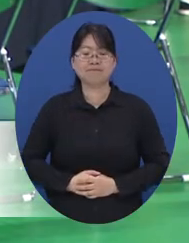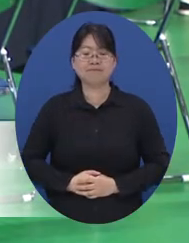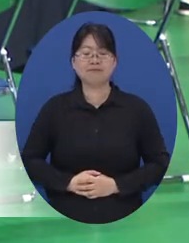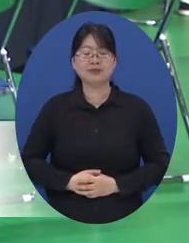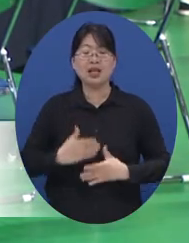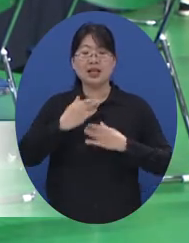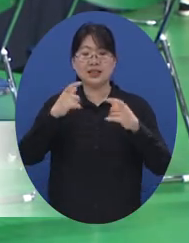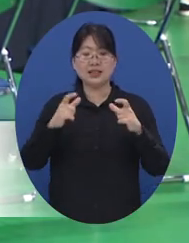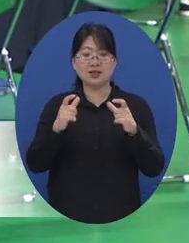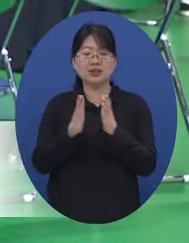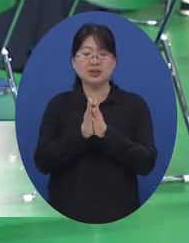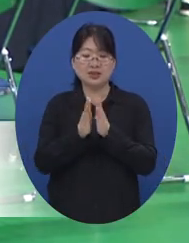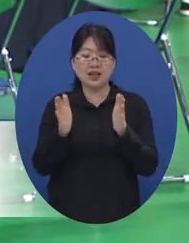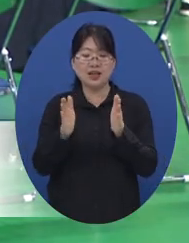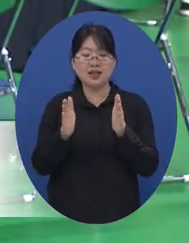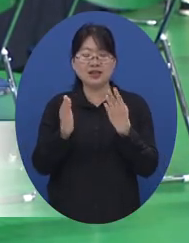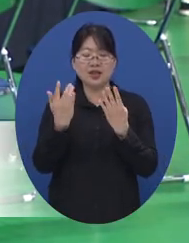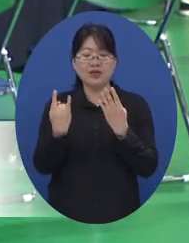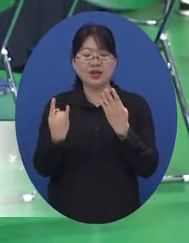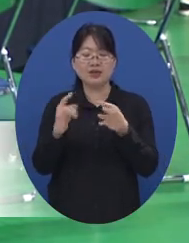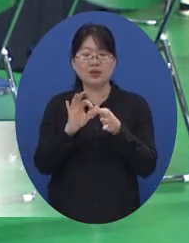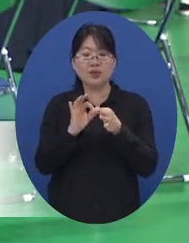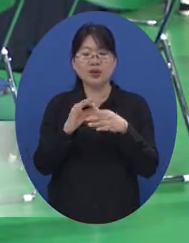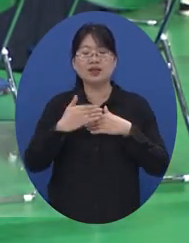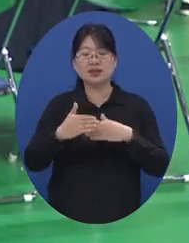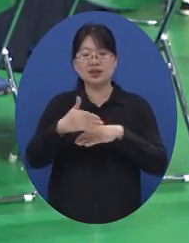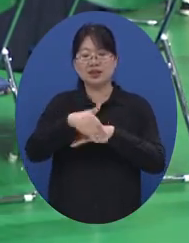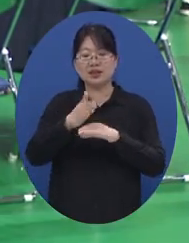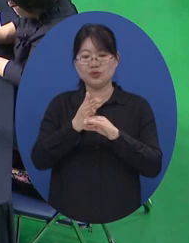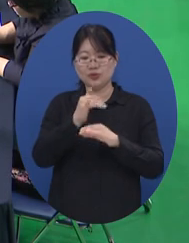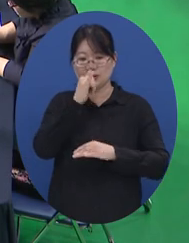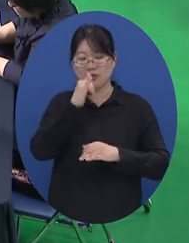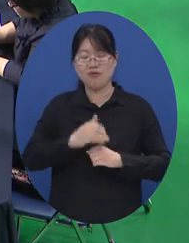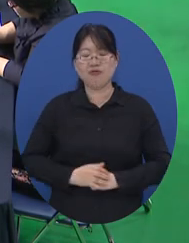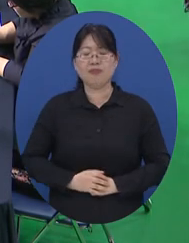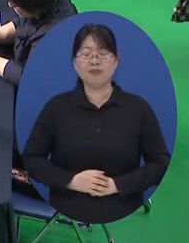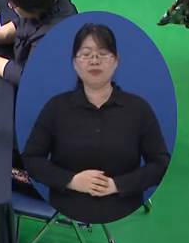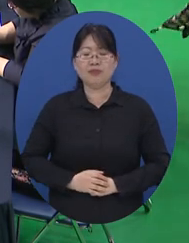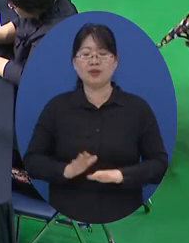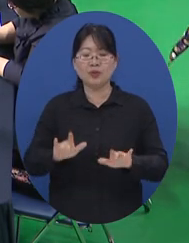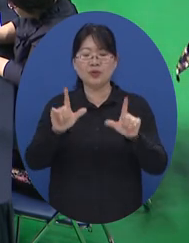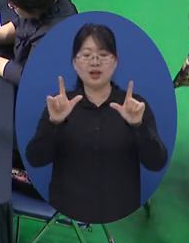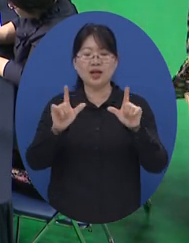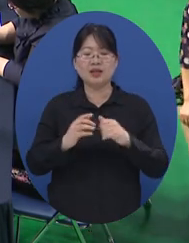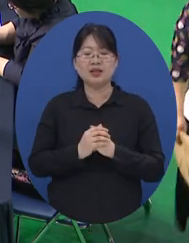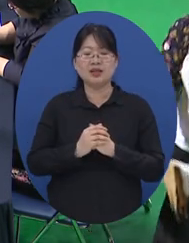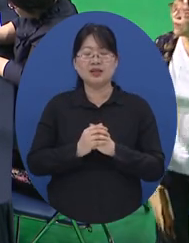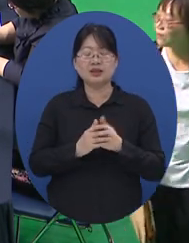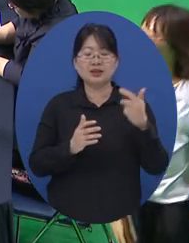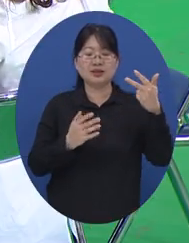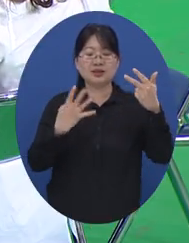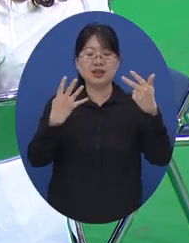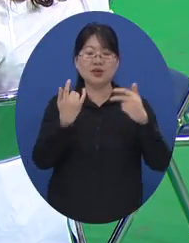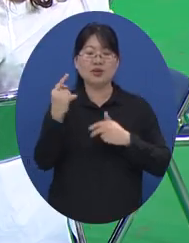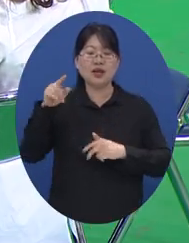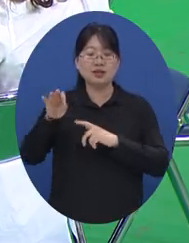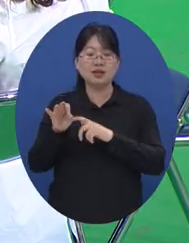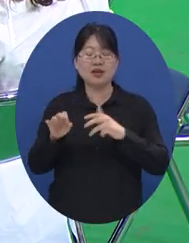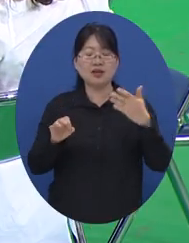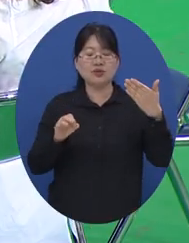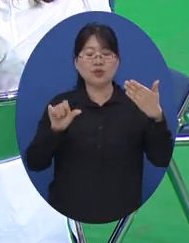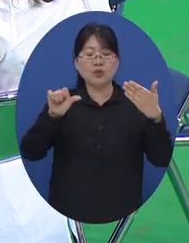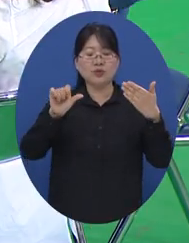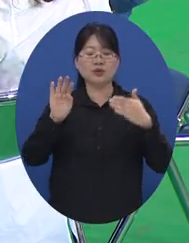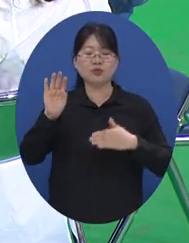이번 안산 지역을 시작으로 해서 4회에 걸쳐 진행할 예정입니다. 올해는 4달 4일 화성, 9월